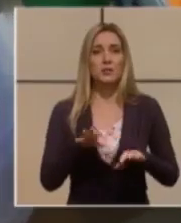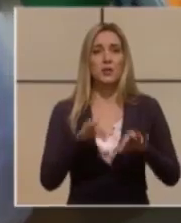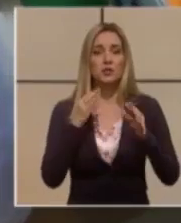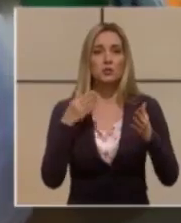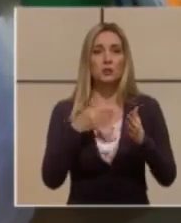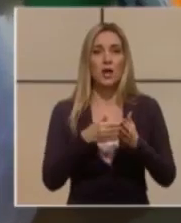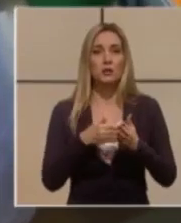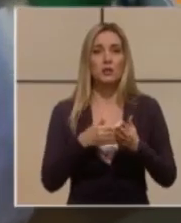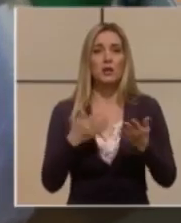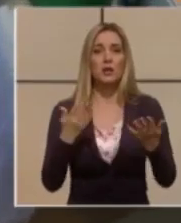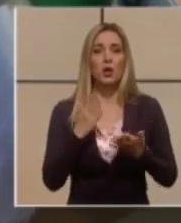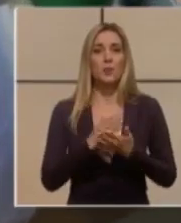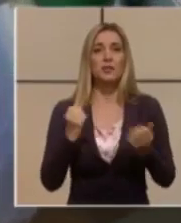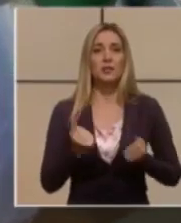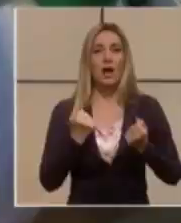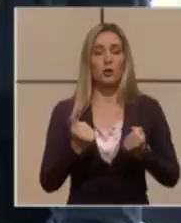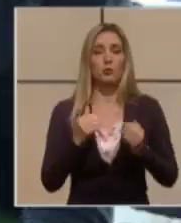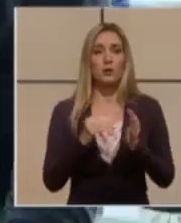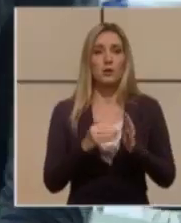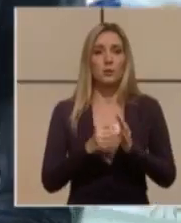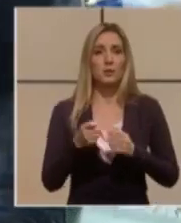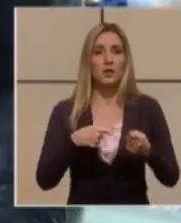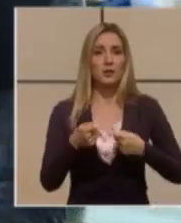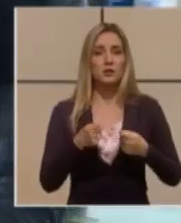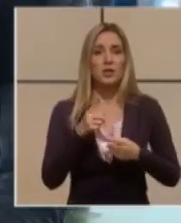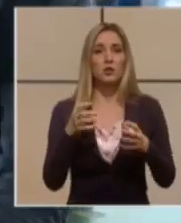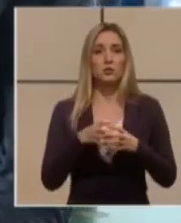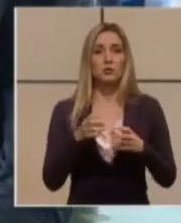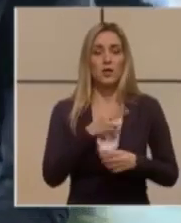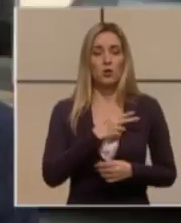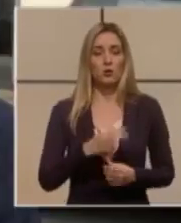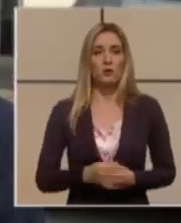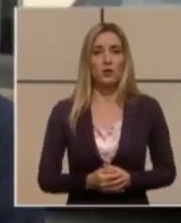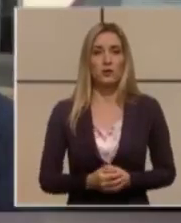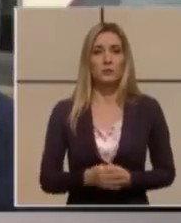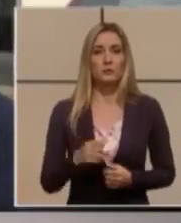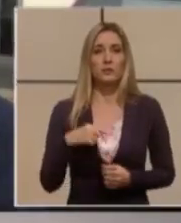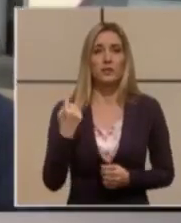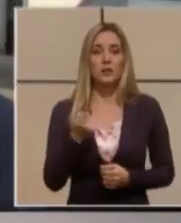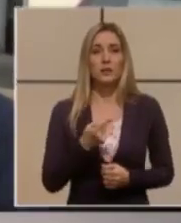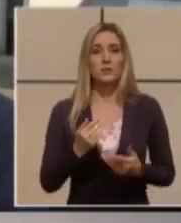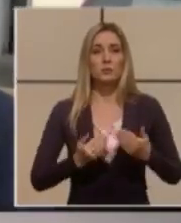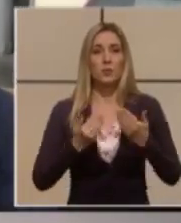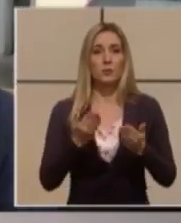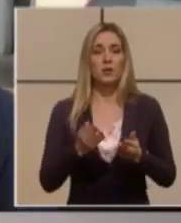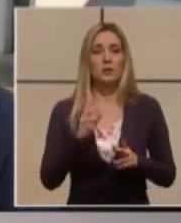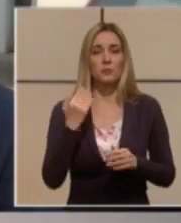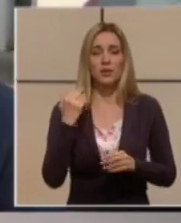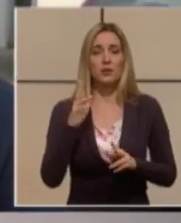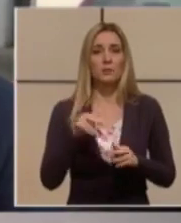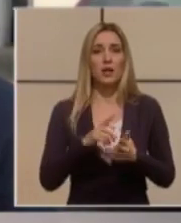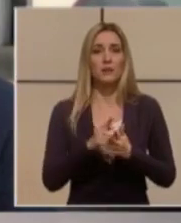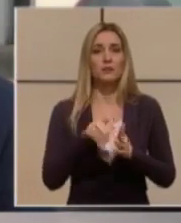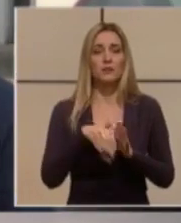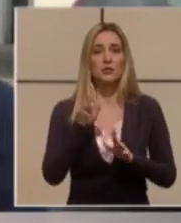način kako biti aktualni za potrebe tržišta, ali i društveno odgovorni. Mi smo u prethodnom periodu imali